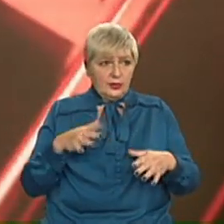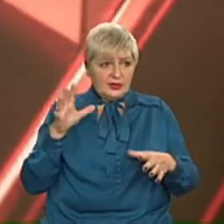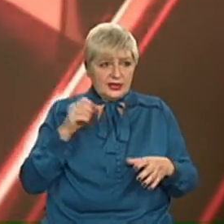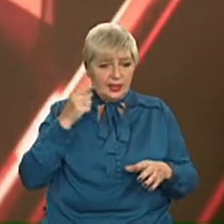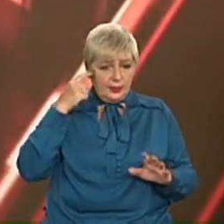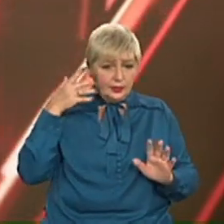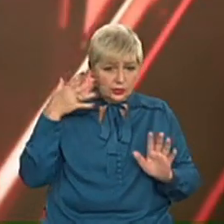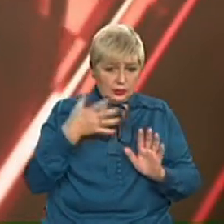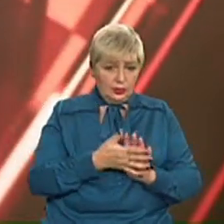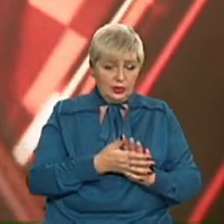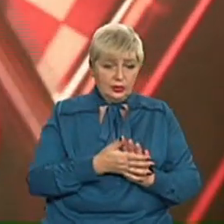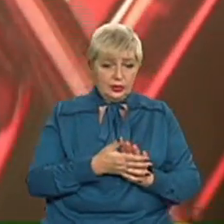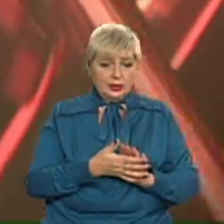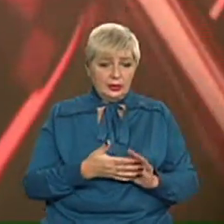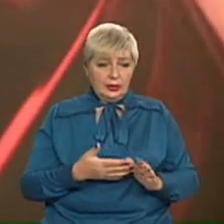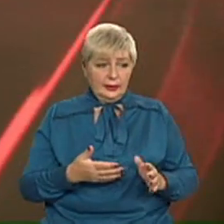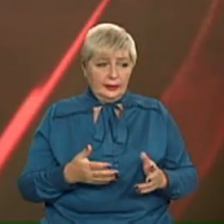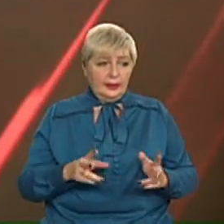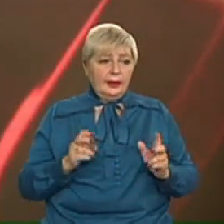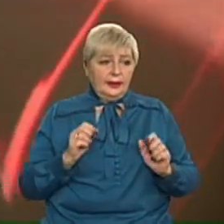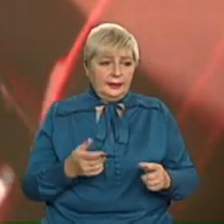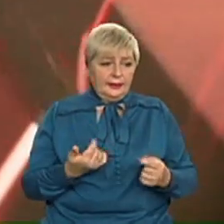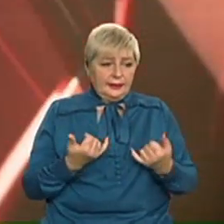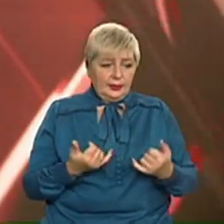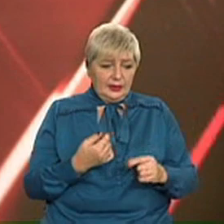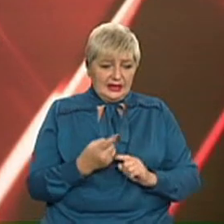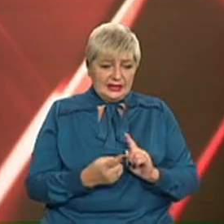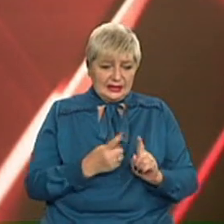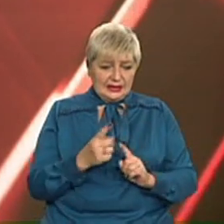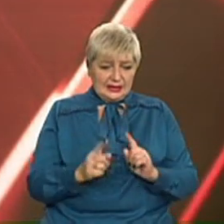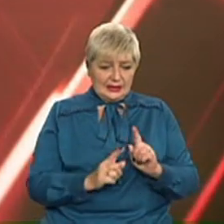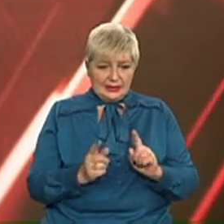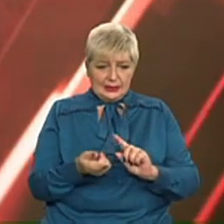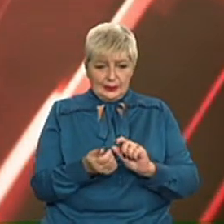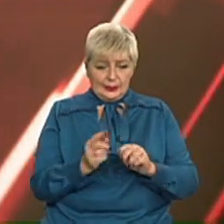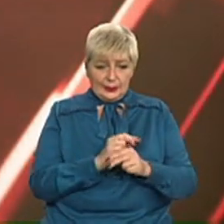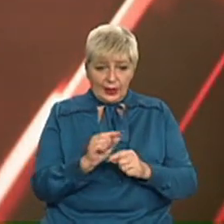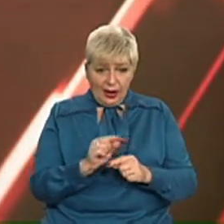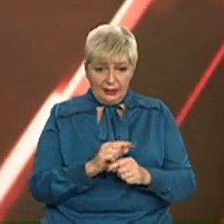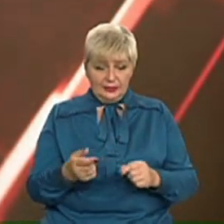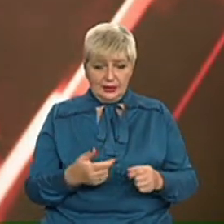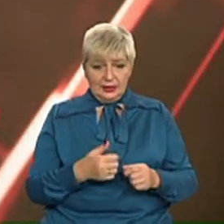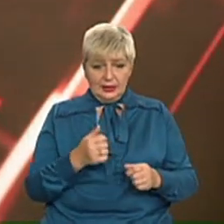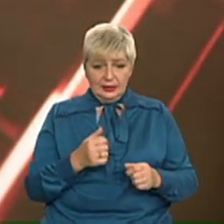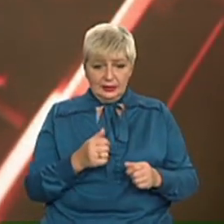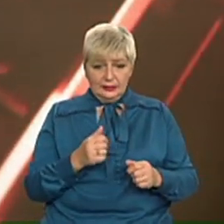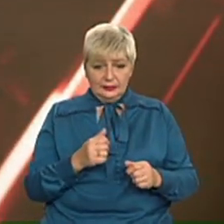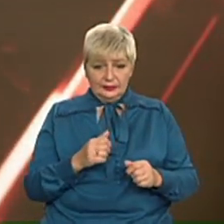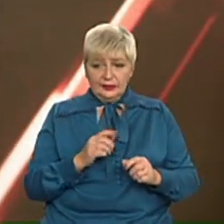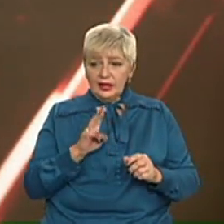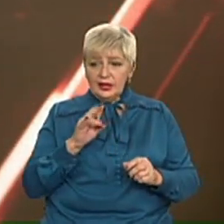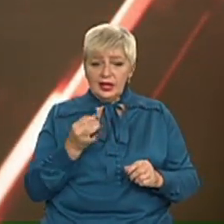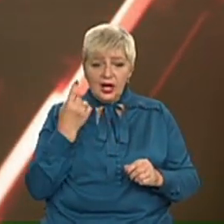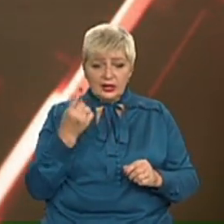трошки є штанга. Але тепер цю штангу треба якось виправити, це перше. А по-друге, жодний міністр, він не є